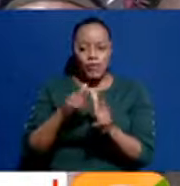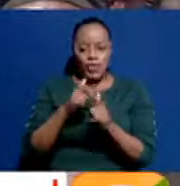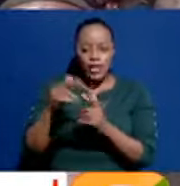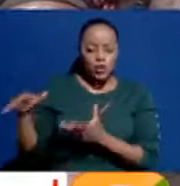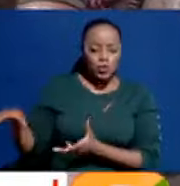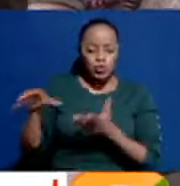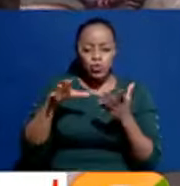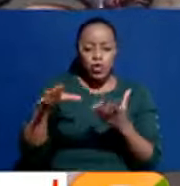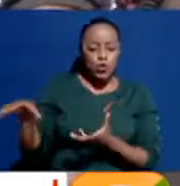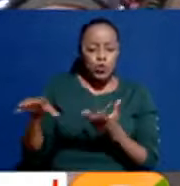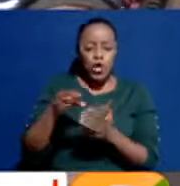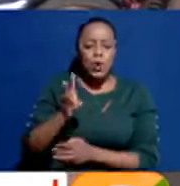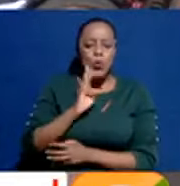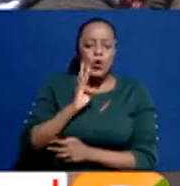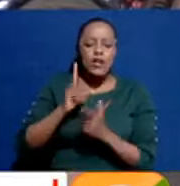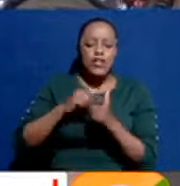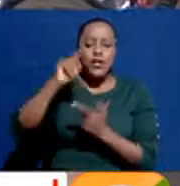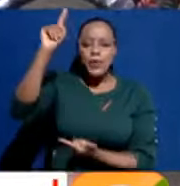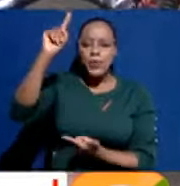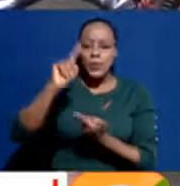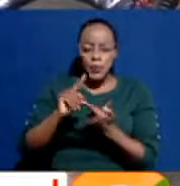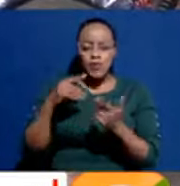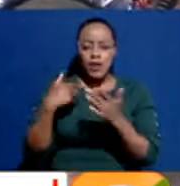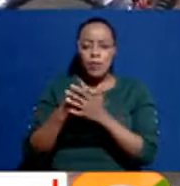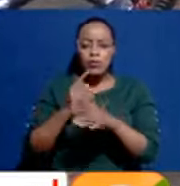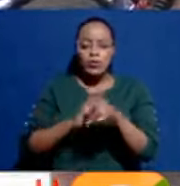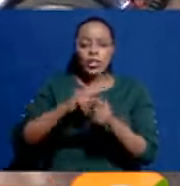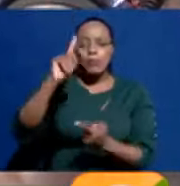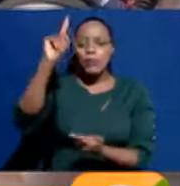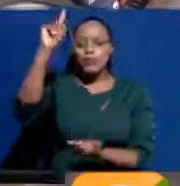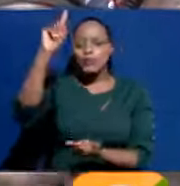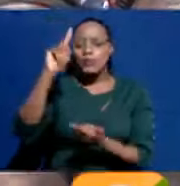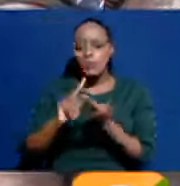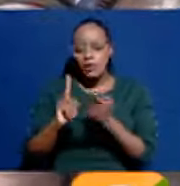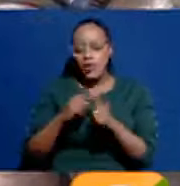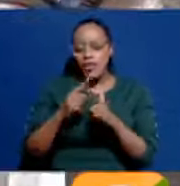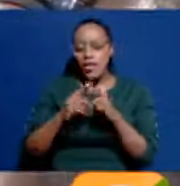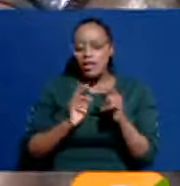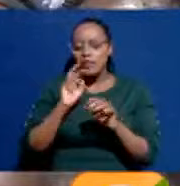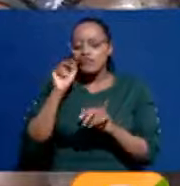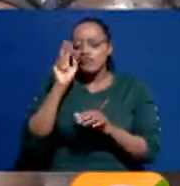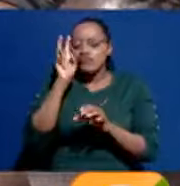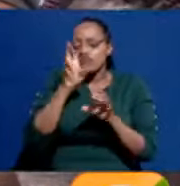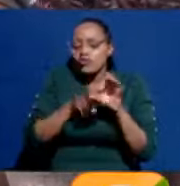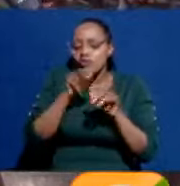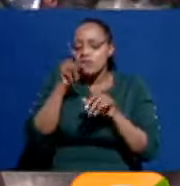ndoo. Tukapunguza paka venye ilipungua. Nikashuka ndani.